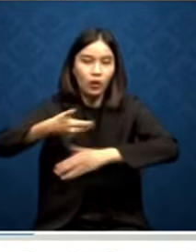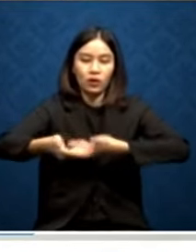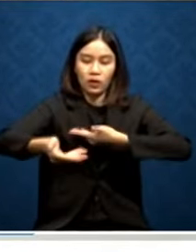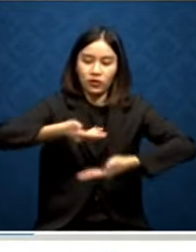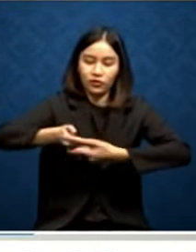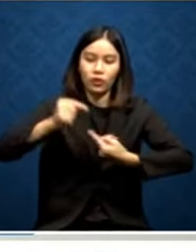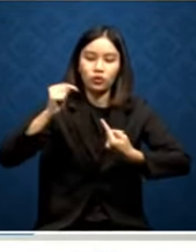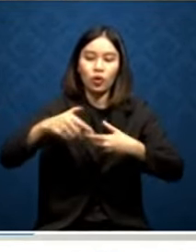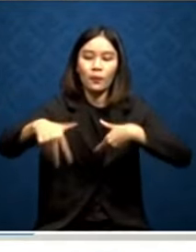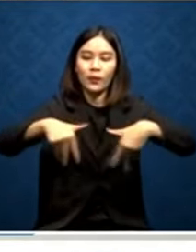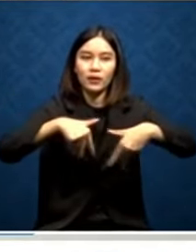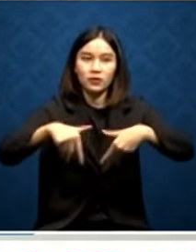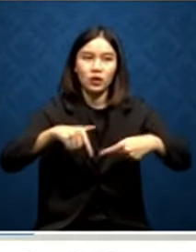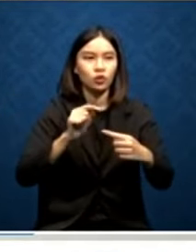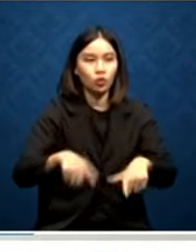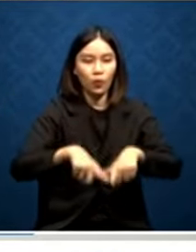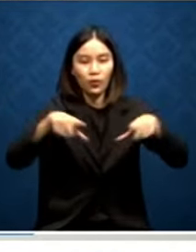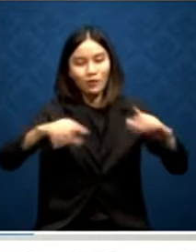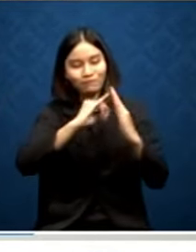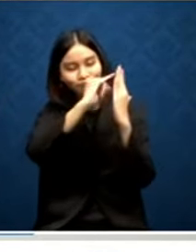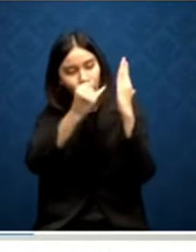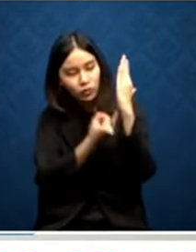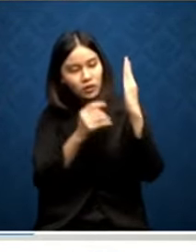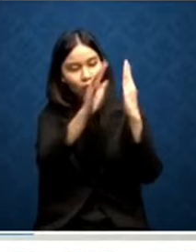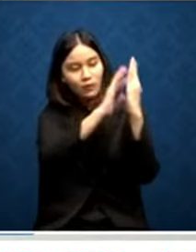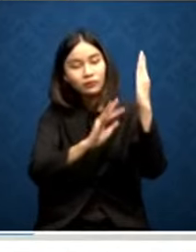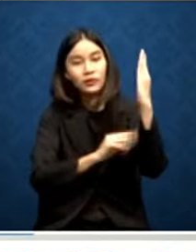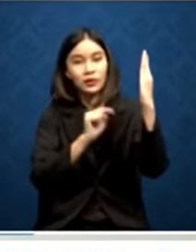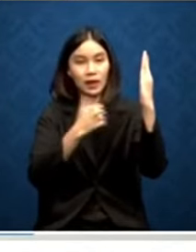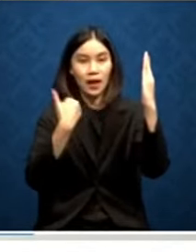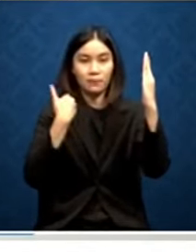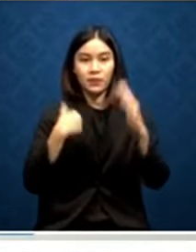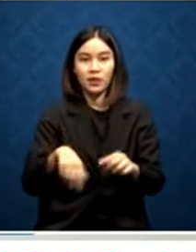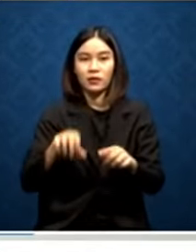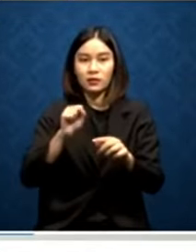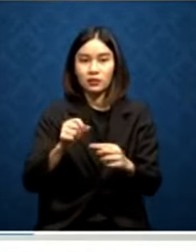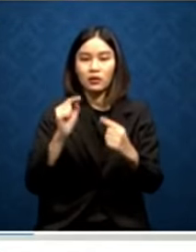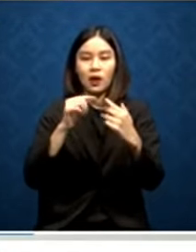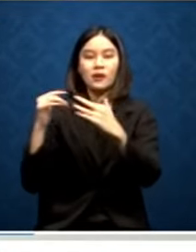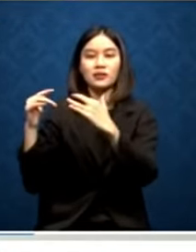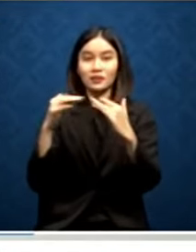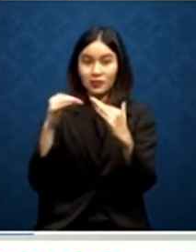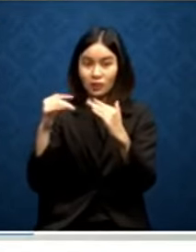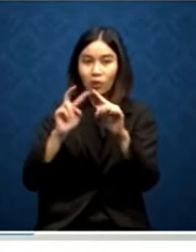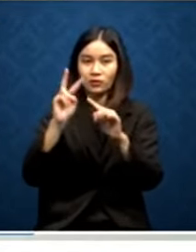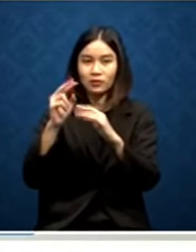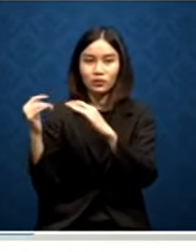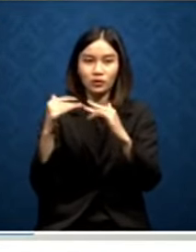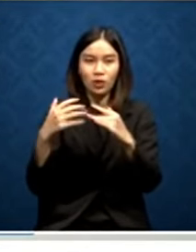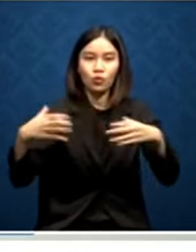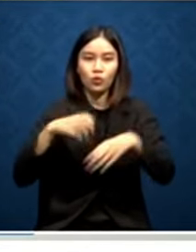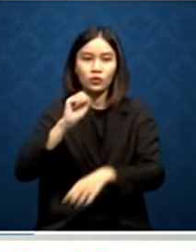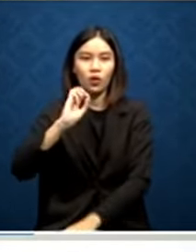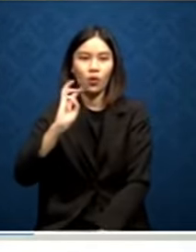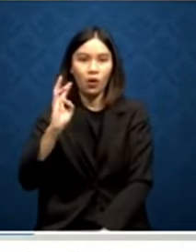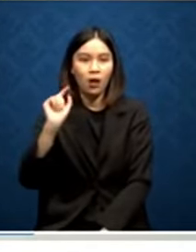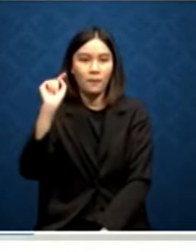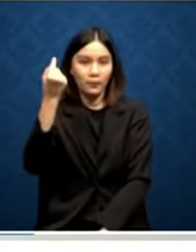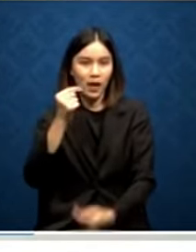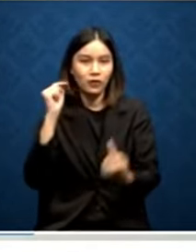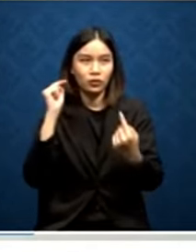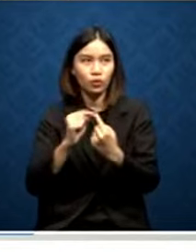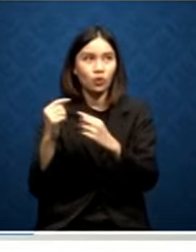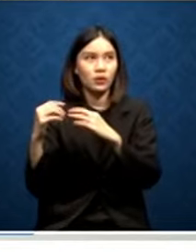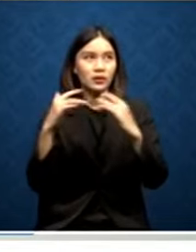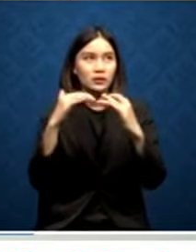ากับประชาชนในทุกพื้นที่ต่างๆทั่วประเทศสอที่สองสื่อสารวุฒิสภายุคใหม่จะใช้การสื่อสารเป็นเ